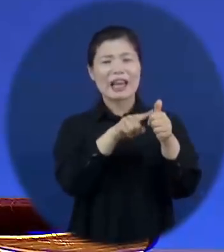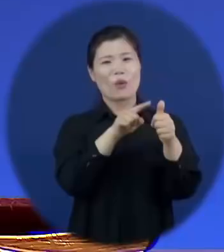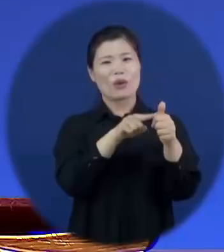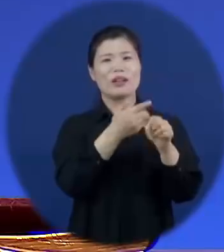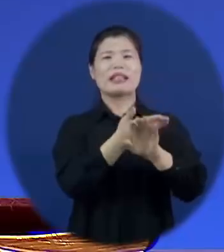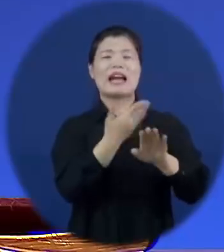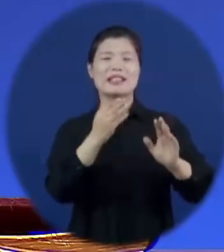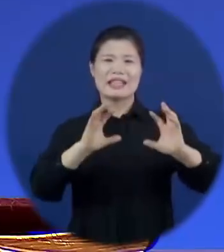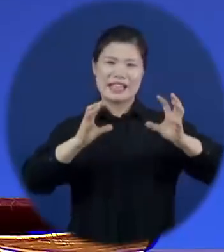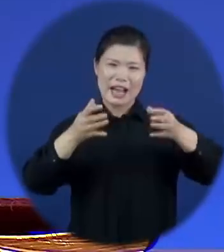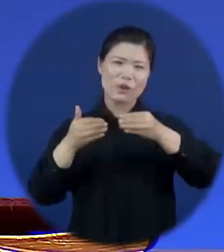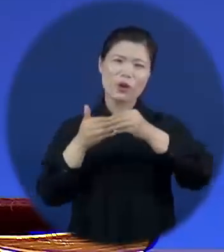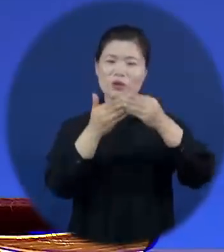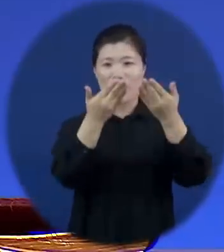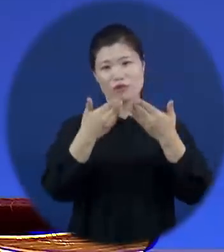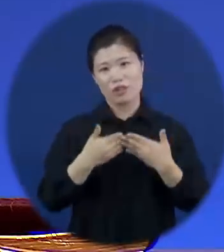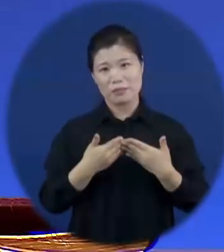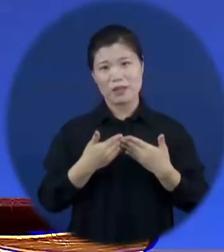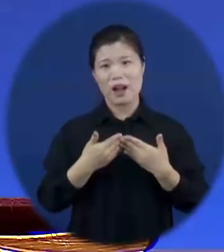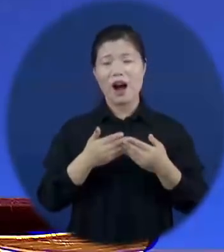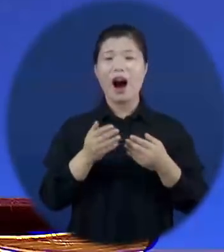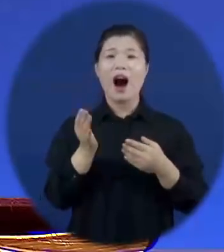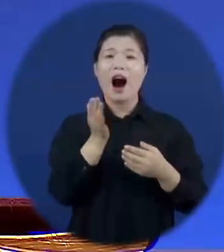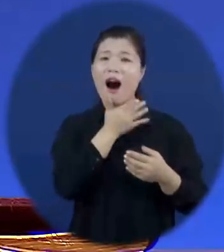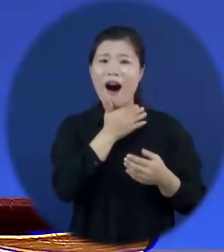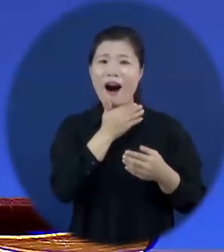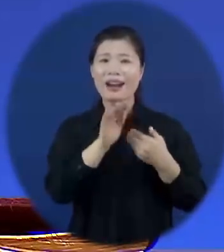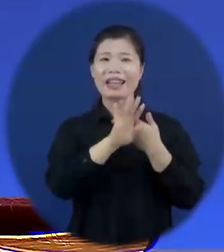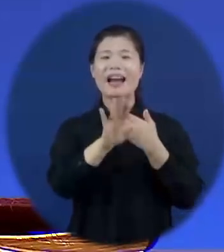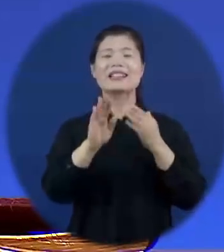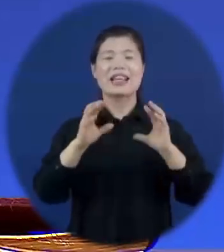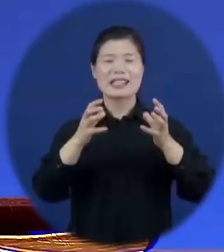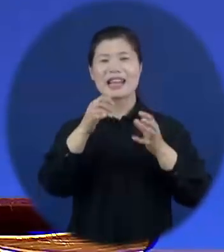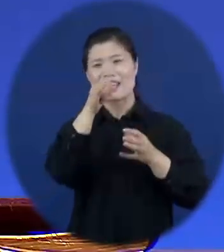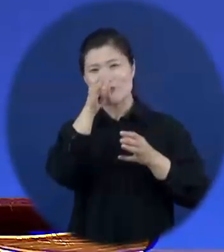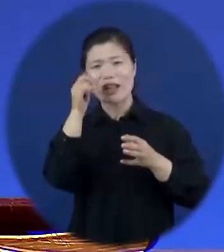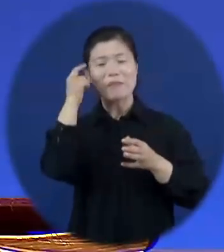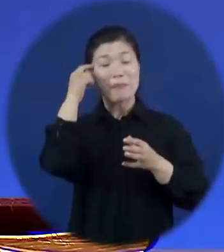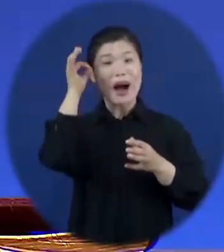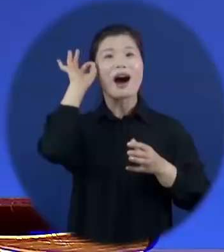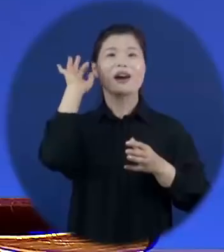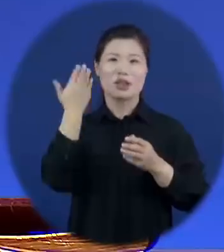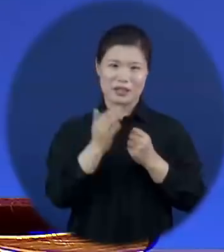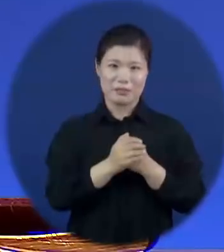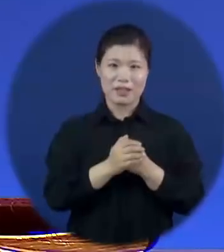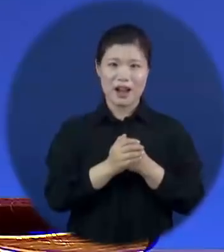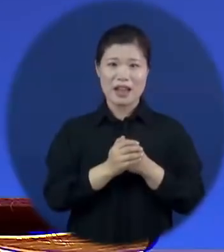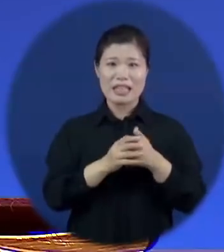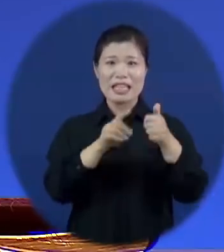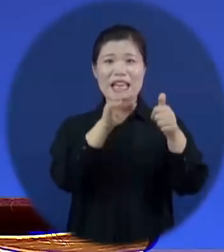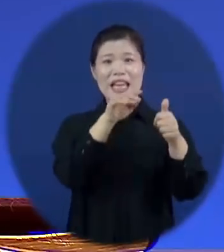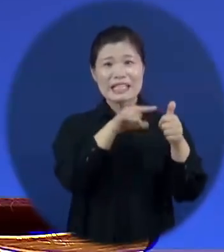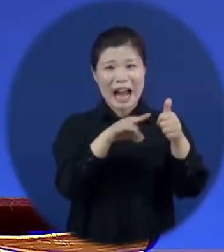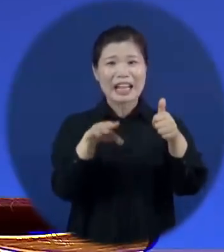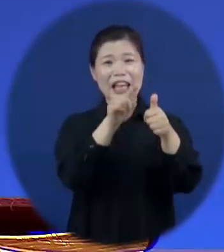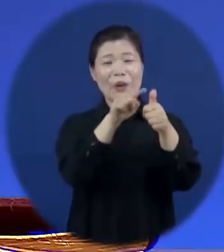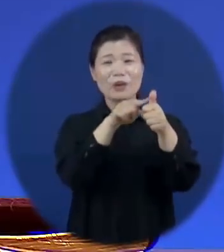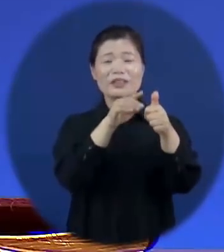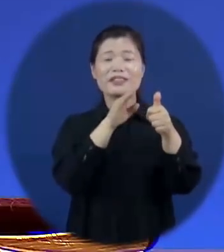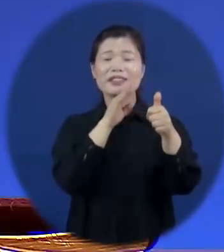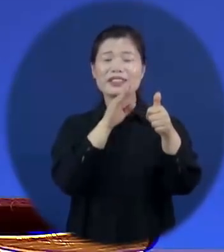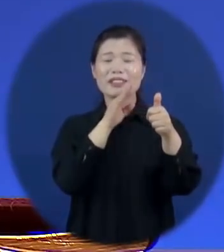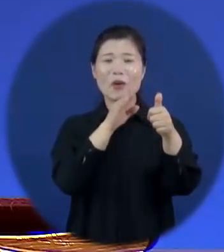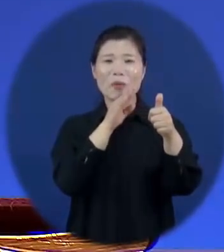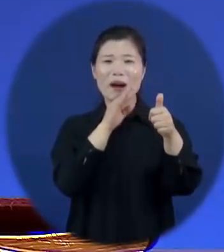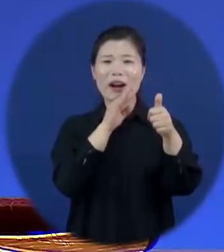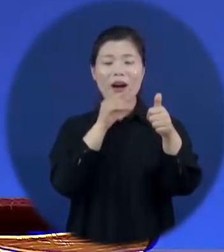인도했습니다. 그로 하여금 다른 세상이 있다는 것을 알게 한 말씀이었습니다. 삭개오는 정신이 없었습니다. 다시